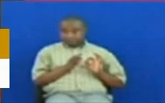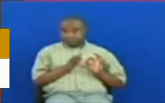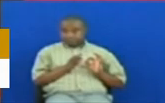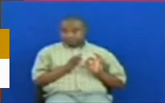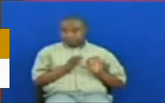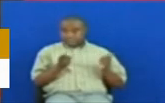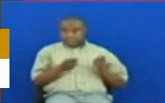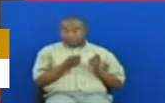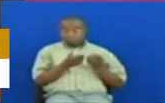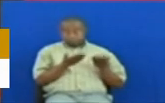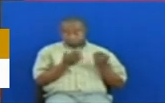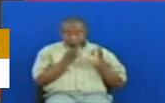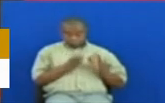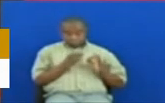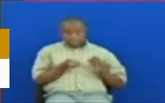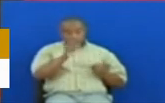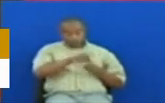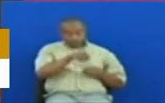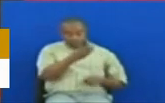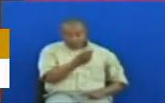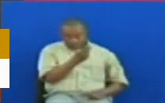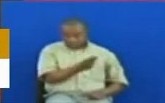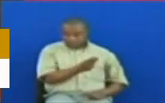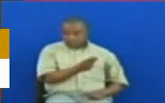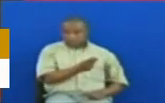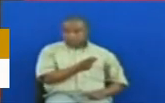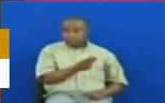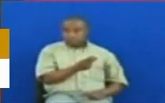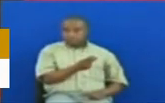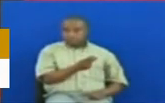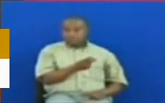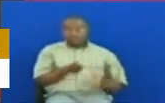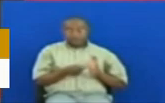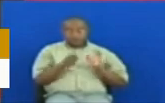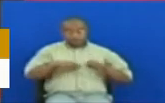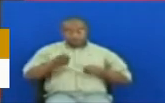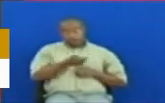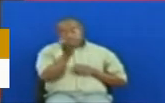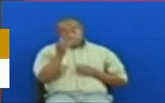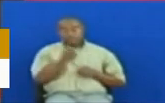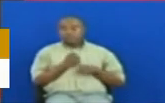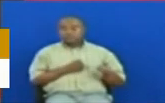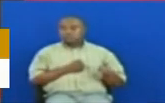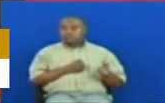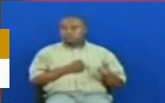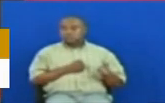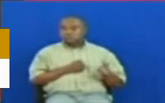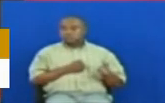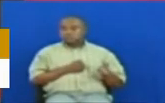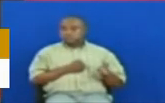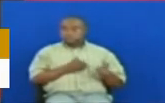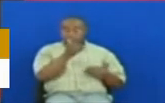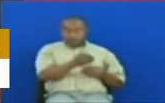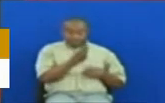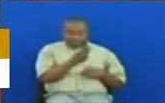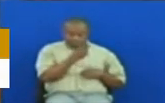yuko eligible kwa reappointment for another term, kama taasisi nyingine, mamlaka nyingine zinavyofanya, kwamba hilo limekubalika, vipande hilo